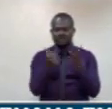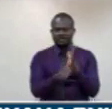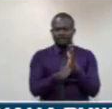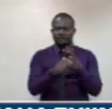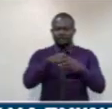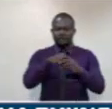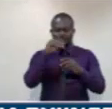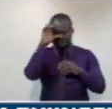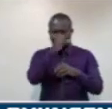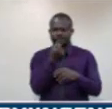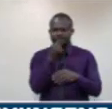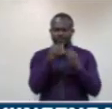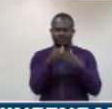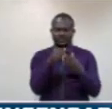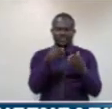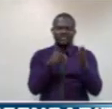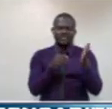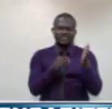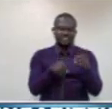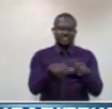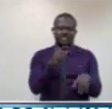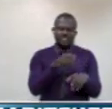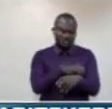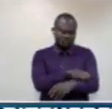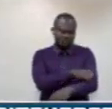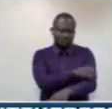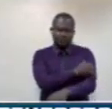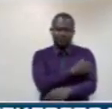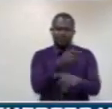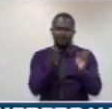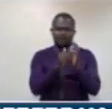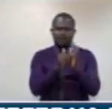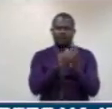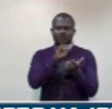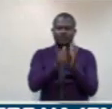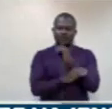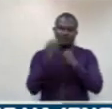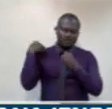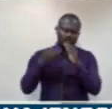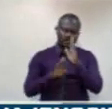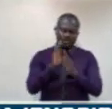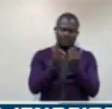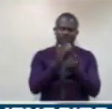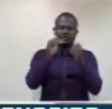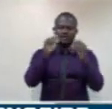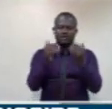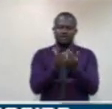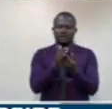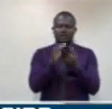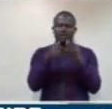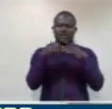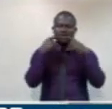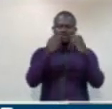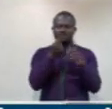harimo n'ikibura ry'imiti y'ica uburondwe naho ibonetse ikaba itujuje ubuziranenge, ariko ikigo cy'igihugu gishinzwe guteza imbere ubuhinzi n'ubworozi RAB cyavuze ko imiti